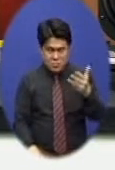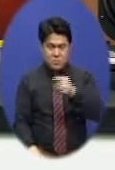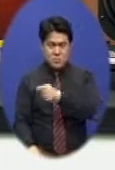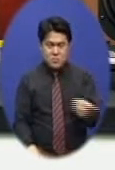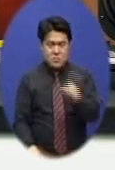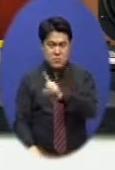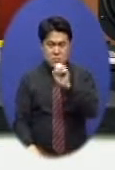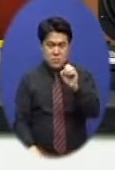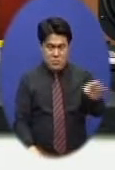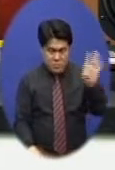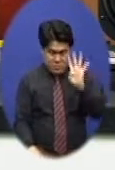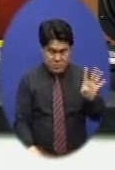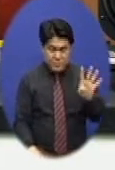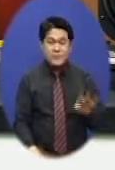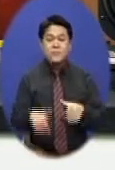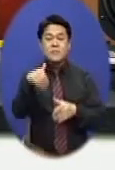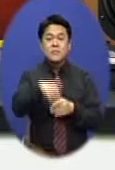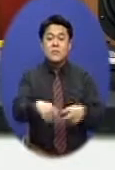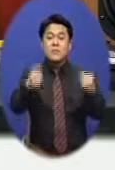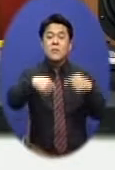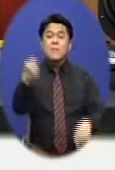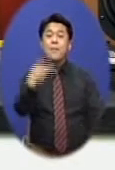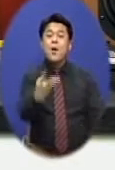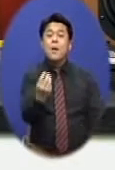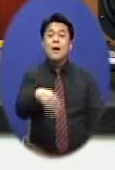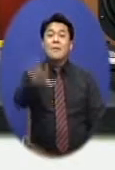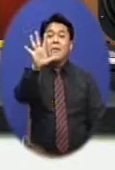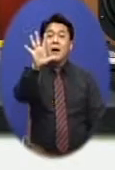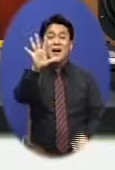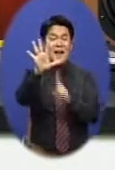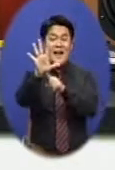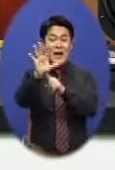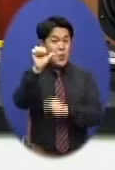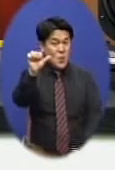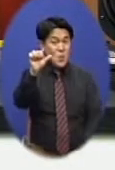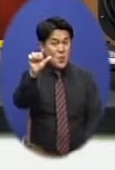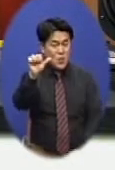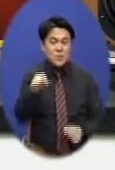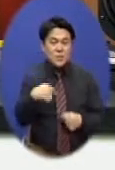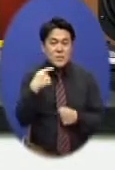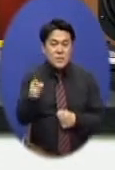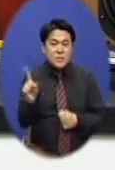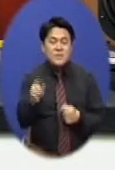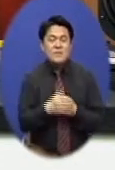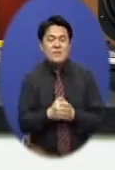060-608-1004번이죠. 자, 심사투표 번호가 5번. 5번입니다. 네. 5번을 누르신 다음에